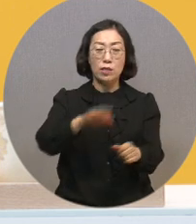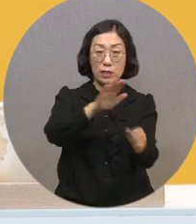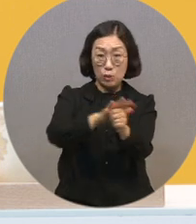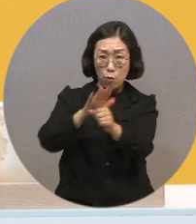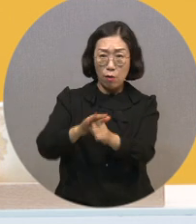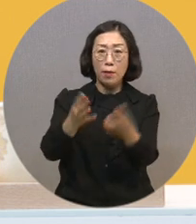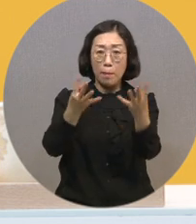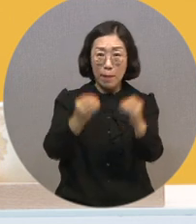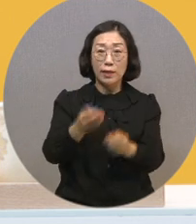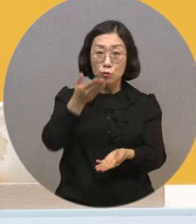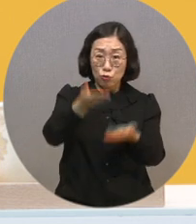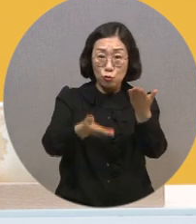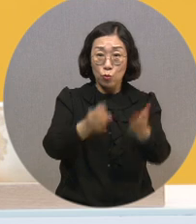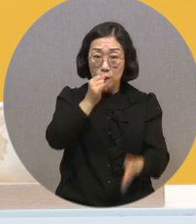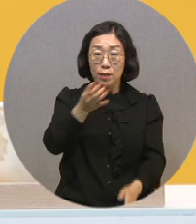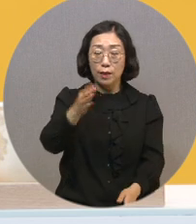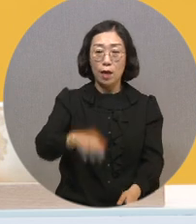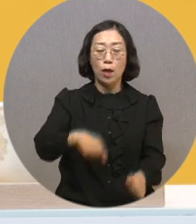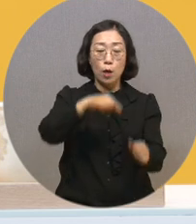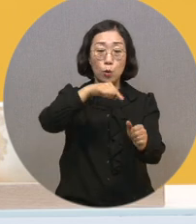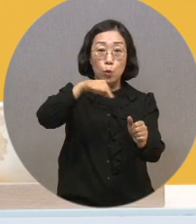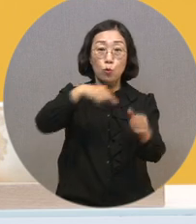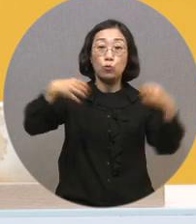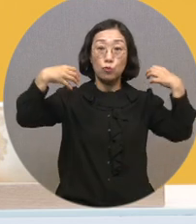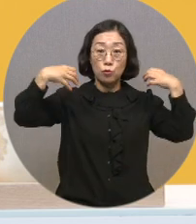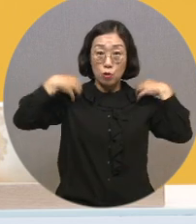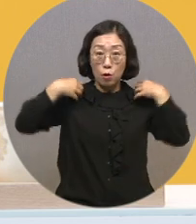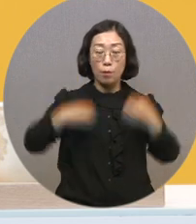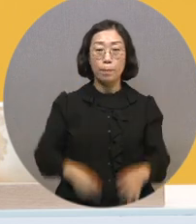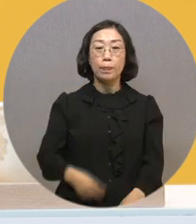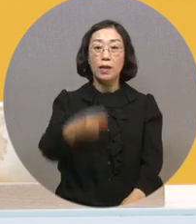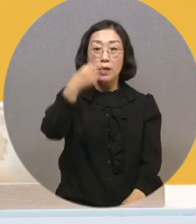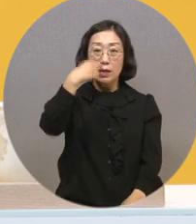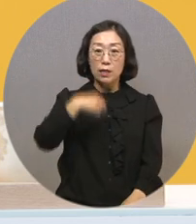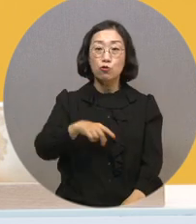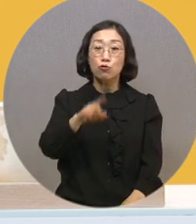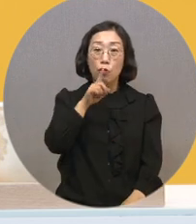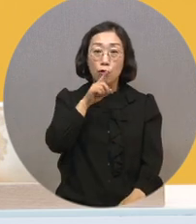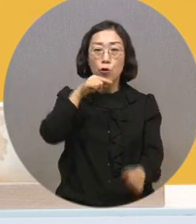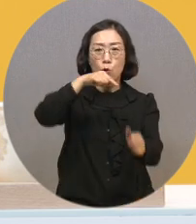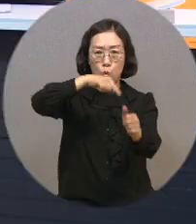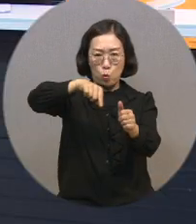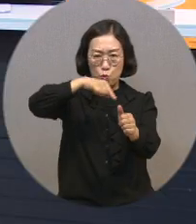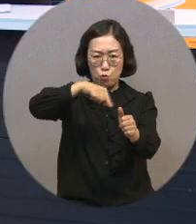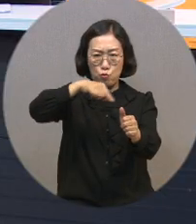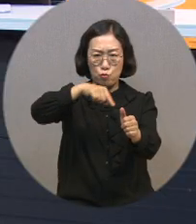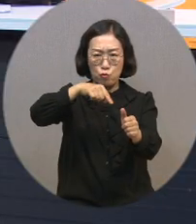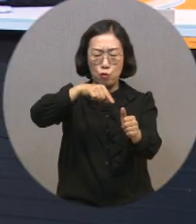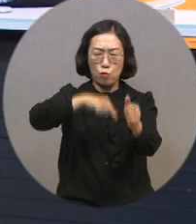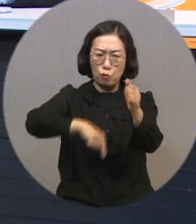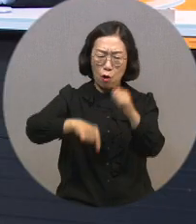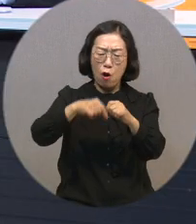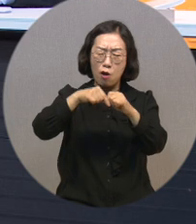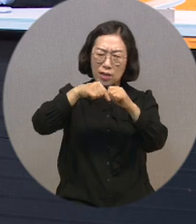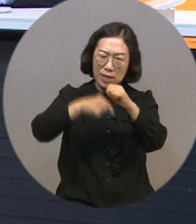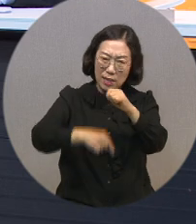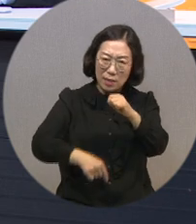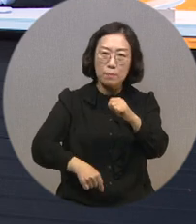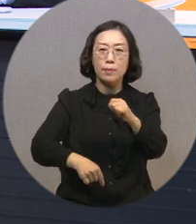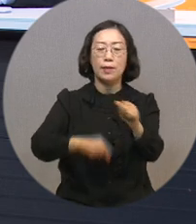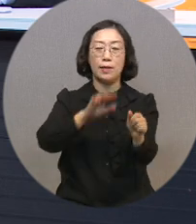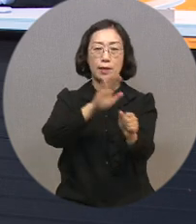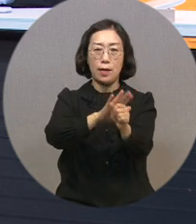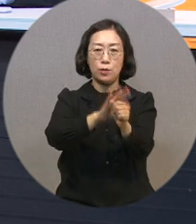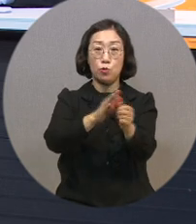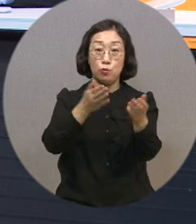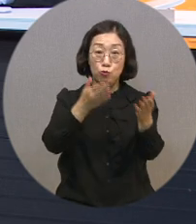우리 부산교육청은 이 이중 언어 교육까지 저희들이 이제 깊이 들어가서 가르치고 있고 네.